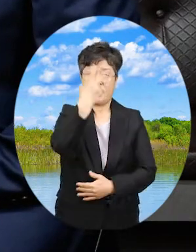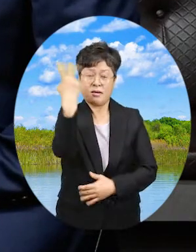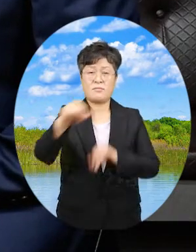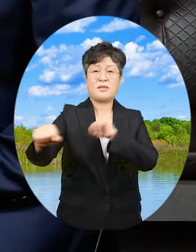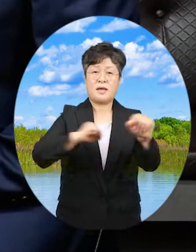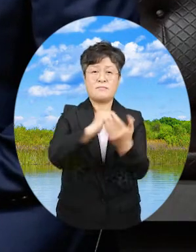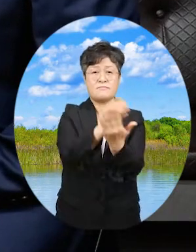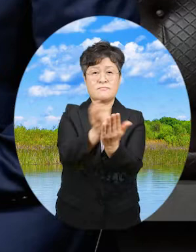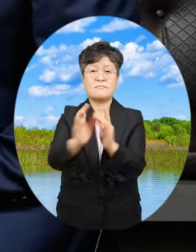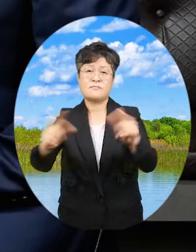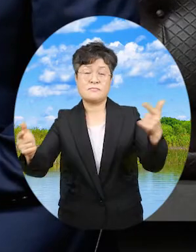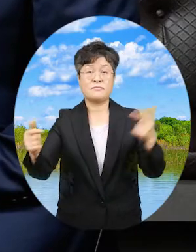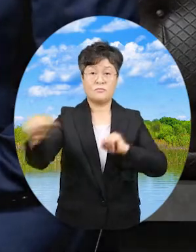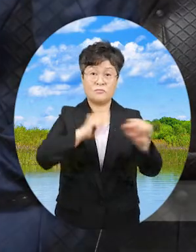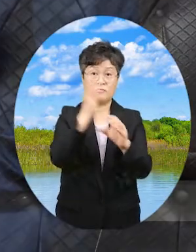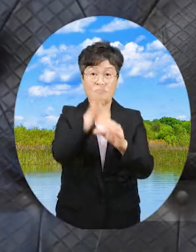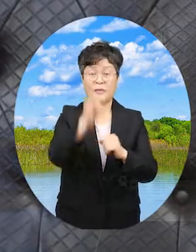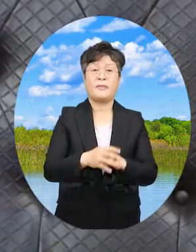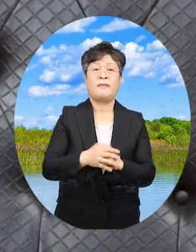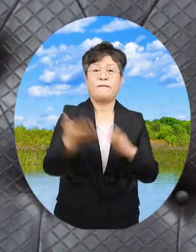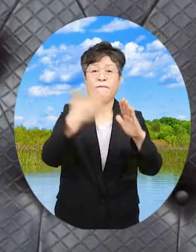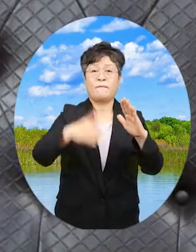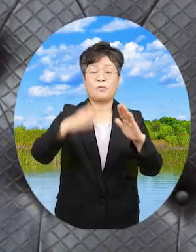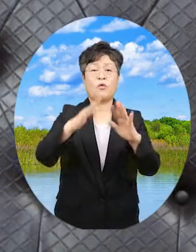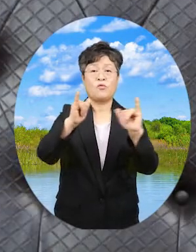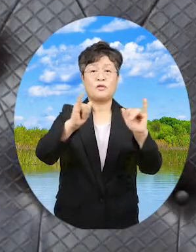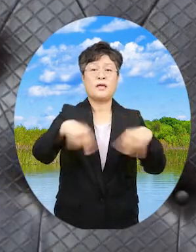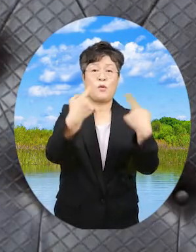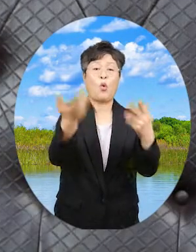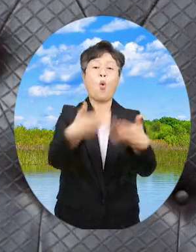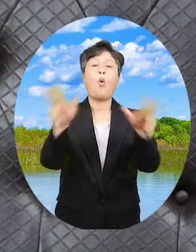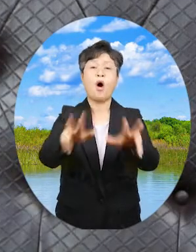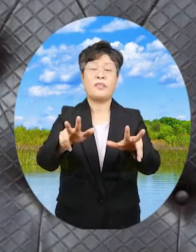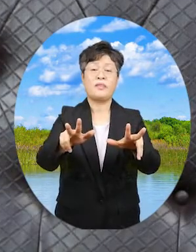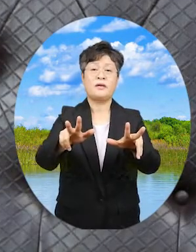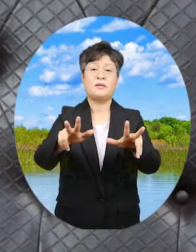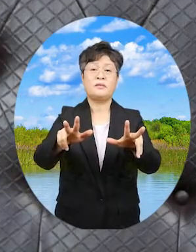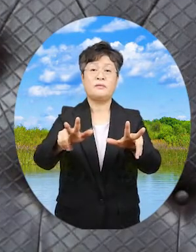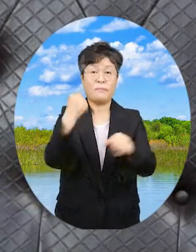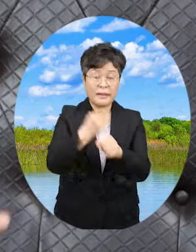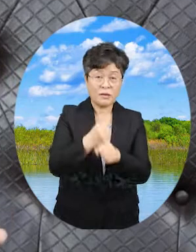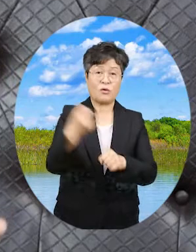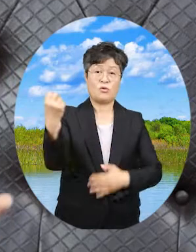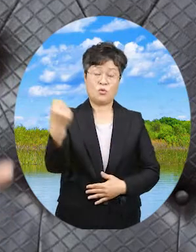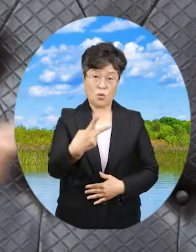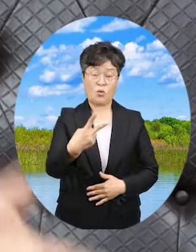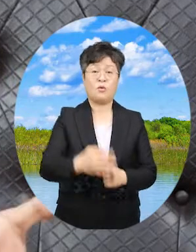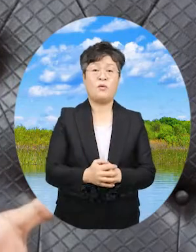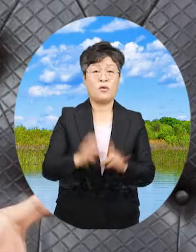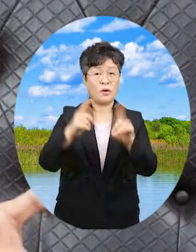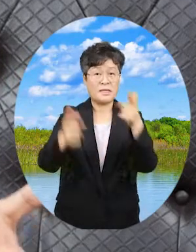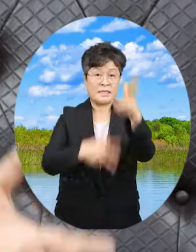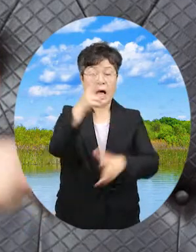본격적인 환경운동은 2003년부터 하게 된 건데 이게 같이 이제 연결은 됩니다. 왜냐하면 그 지역 시민단체 활동을 하면서